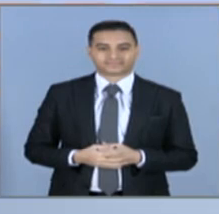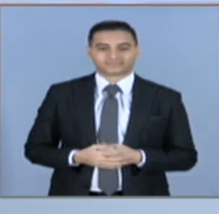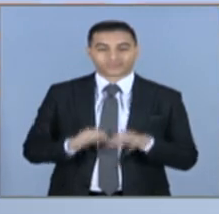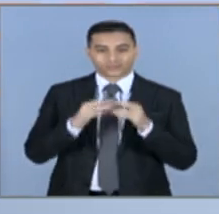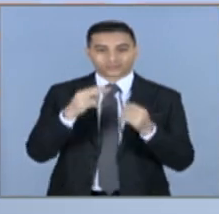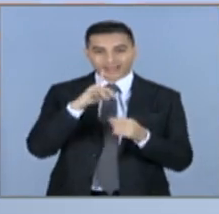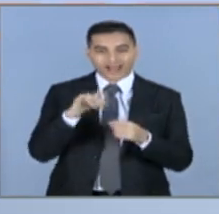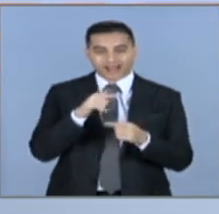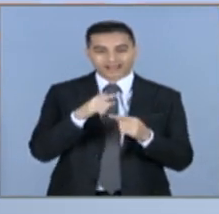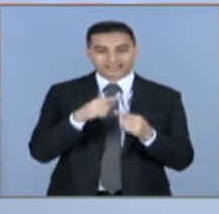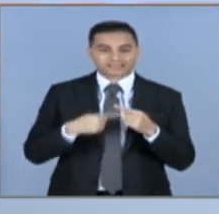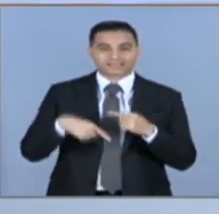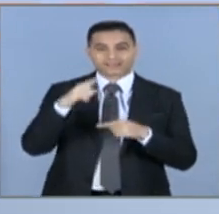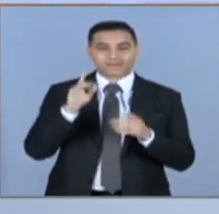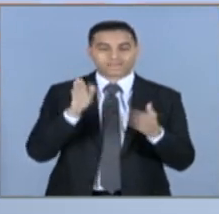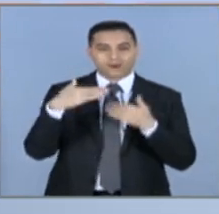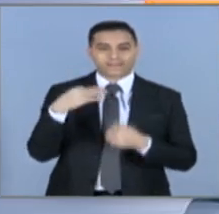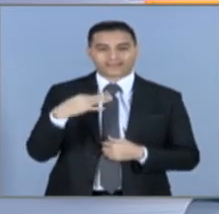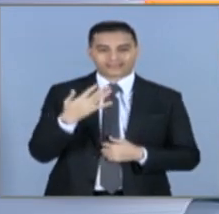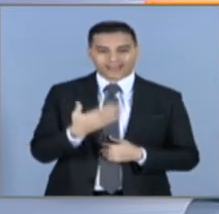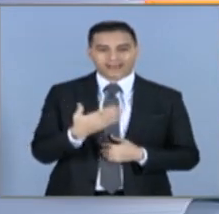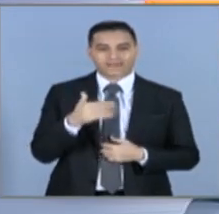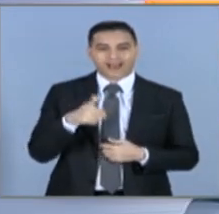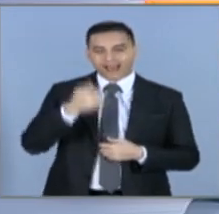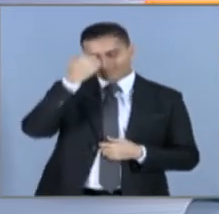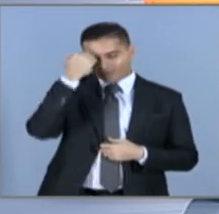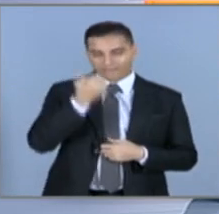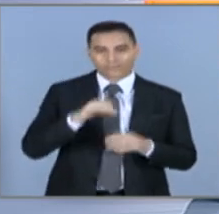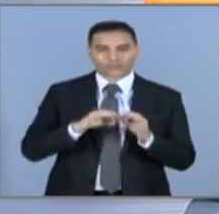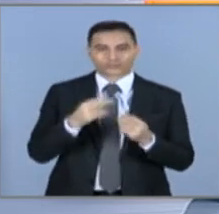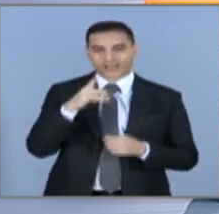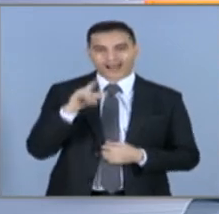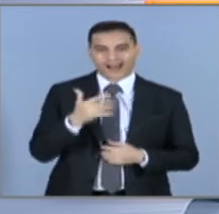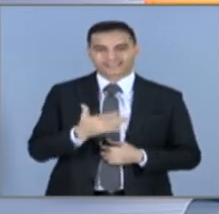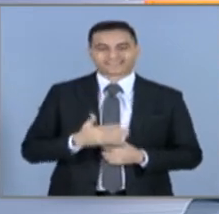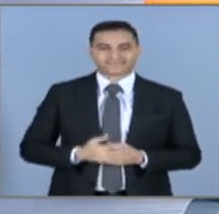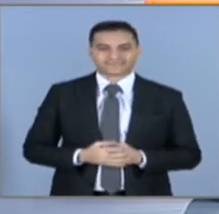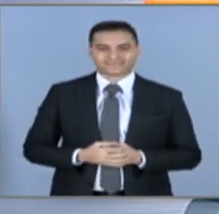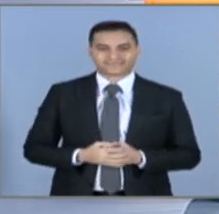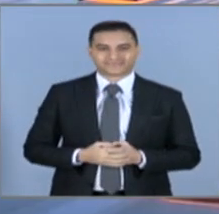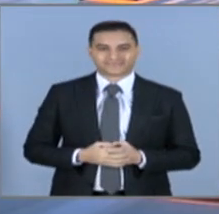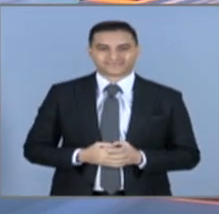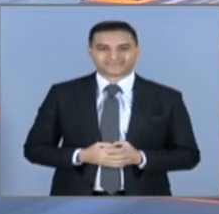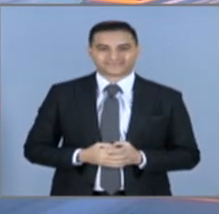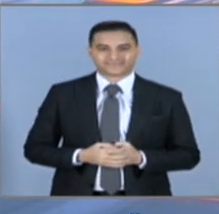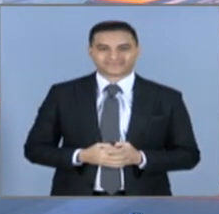عيلة علي إلى المربع الذهبي، ألف مبروك لعيلة علي.